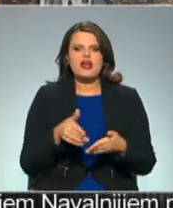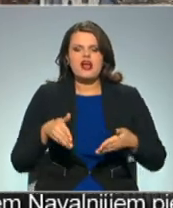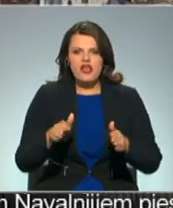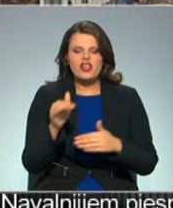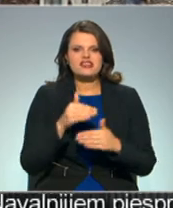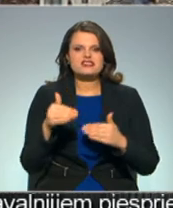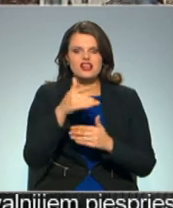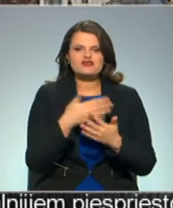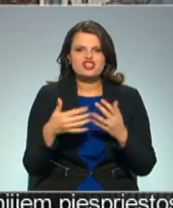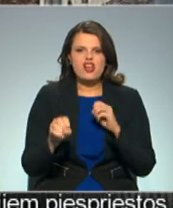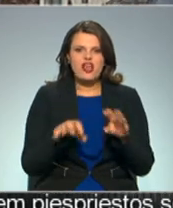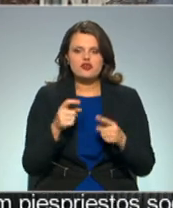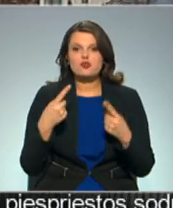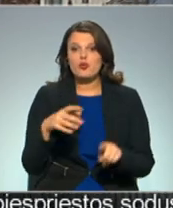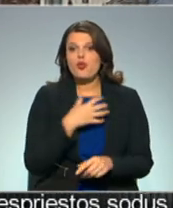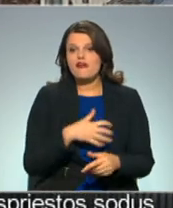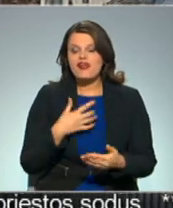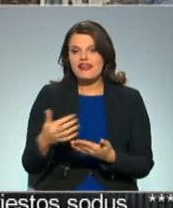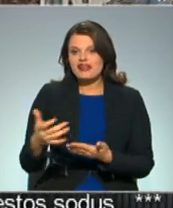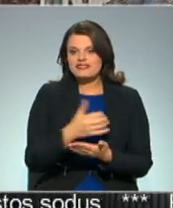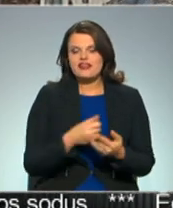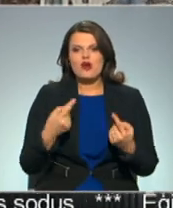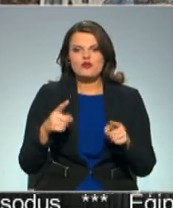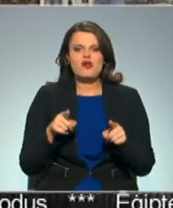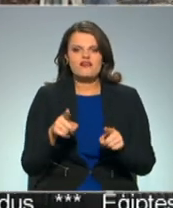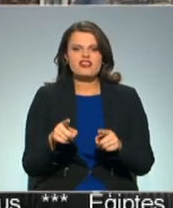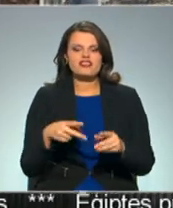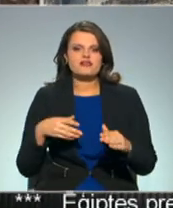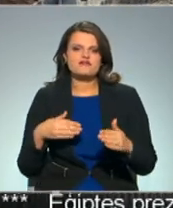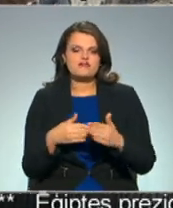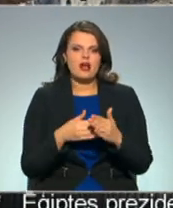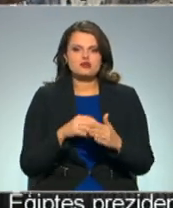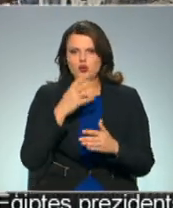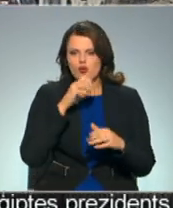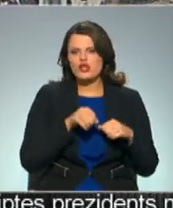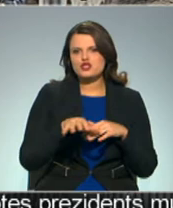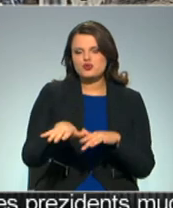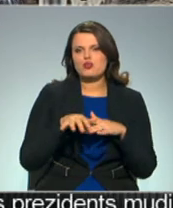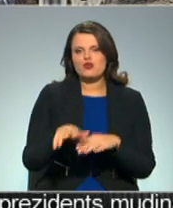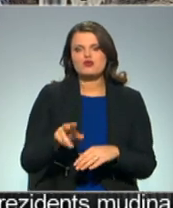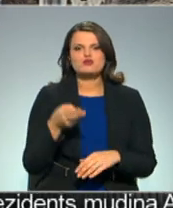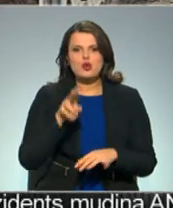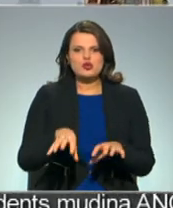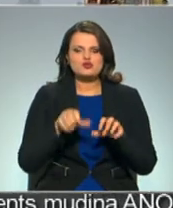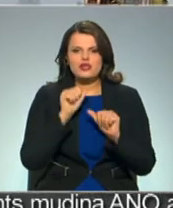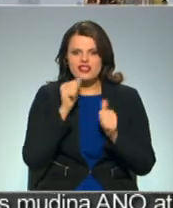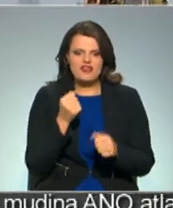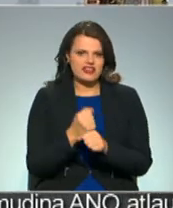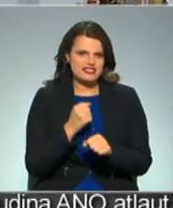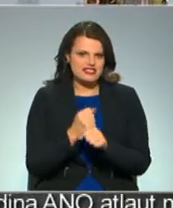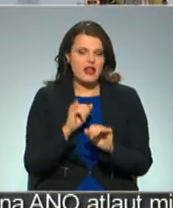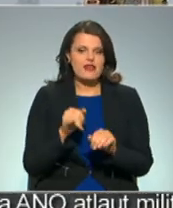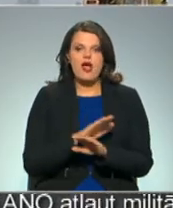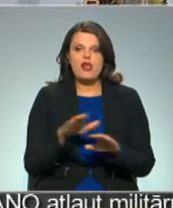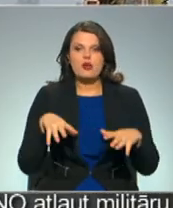sakrājās gružas, kas ir jāsavāc, jo, teiksim, viņi bremzē to ūdens plūsmu un tie sūkņi nevar strādāt. Ja